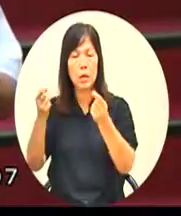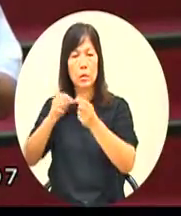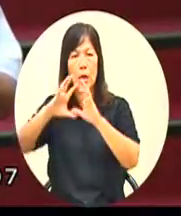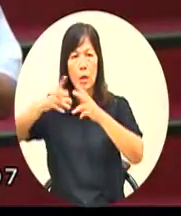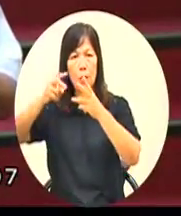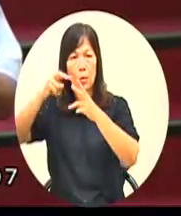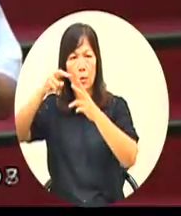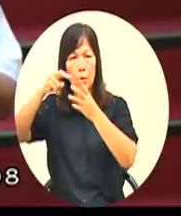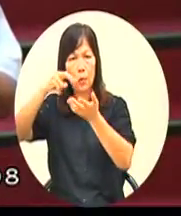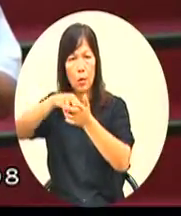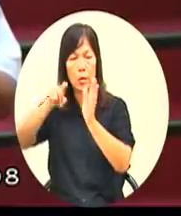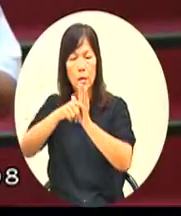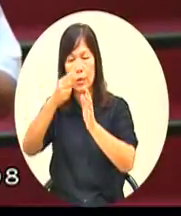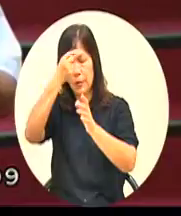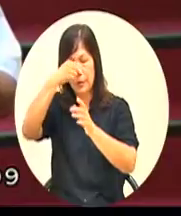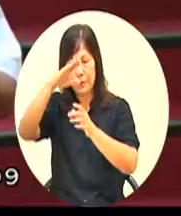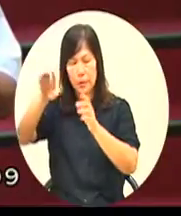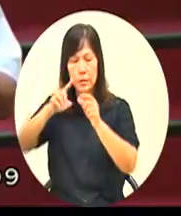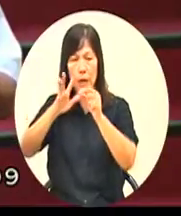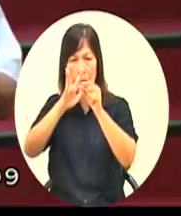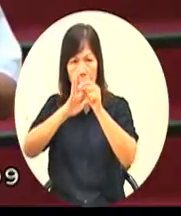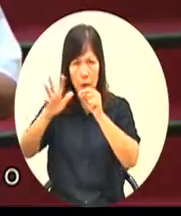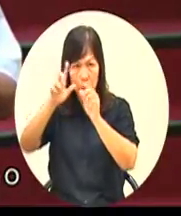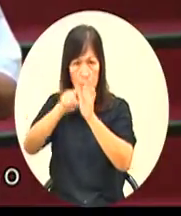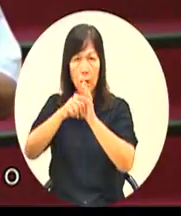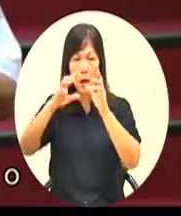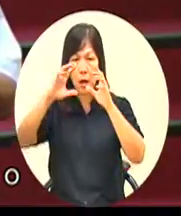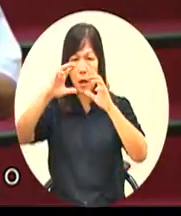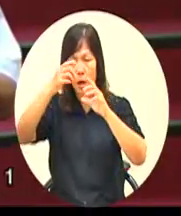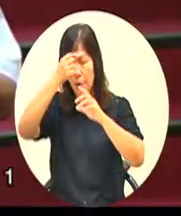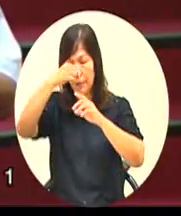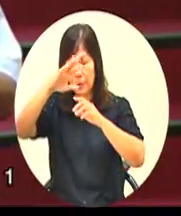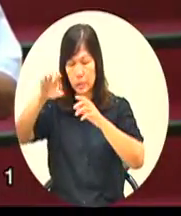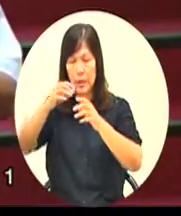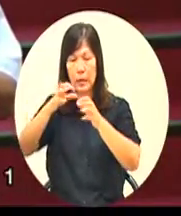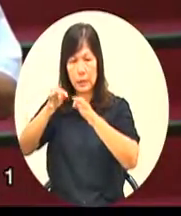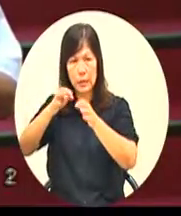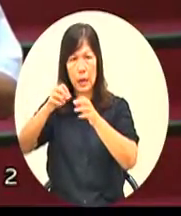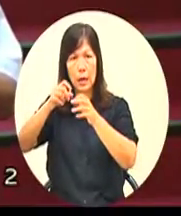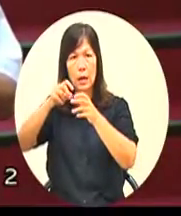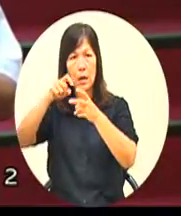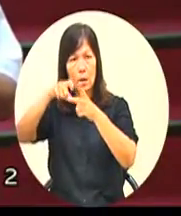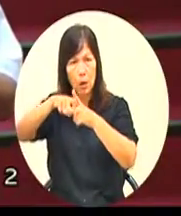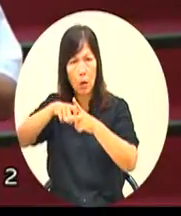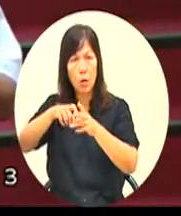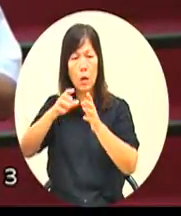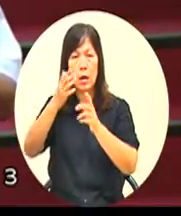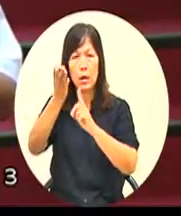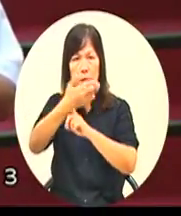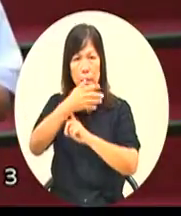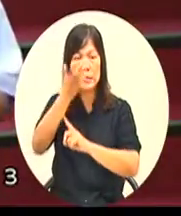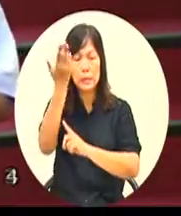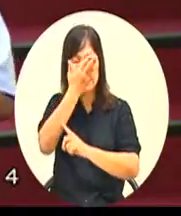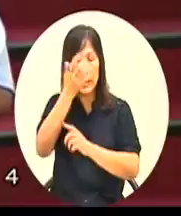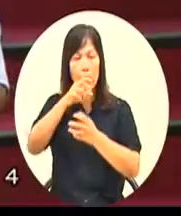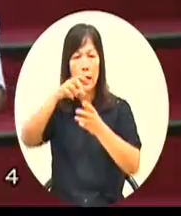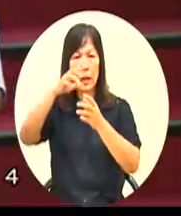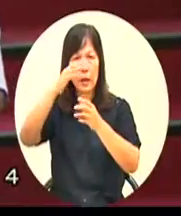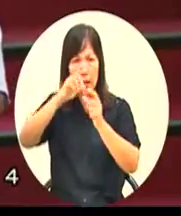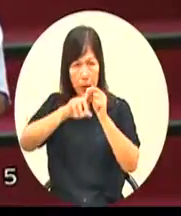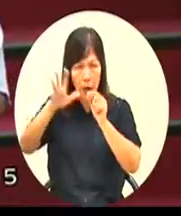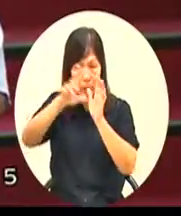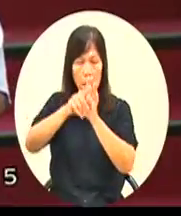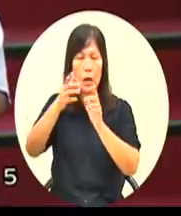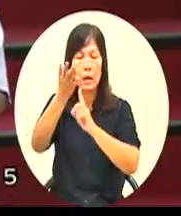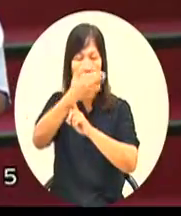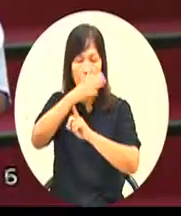凤山高中、国立凤山三公、奇美高中、奇山农